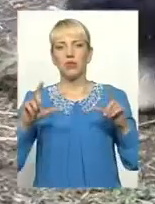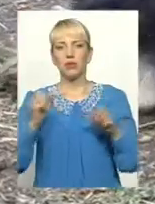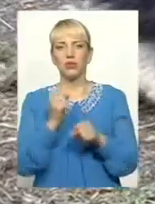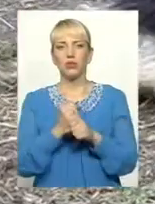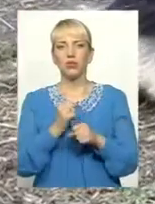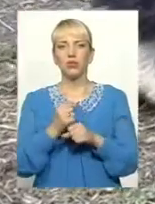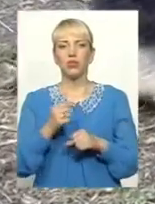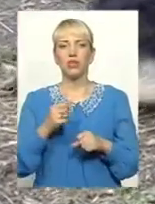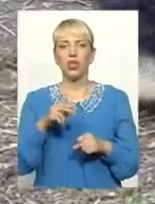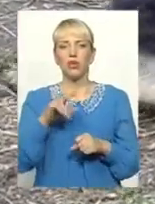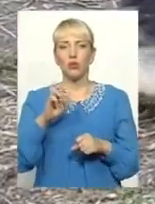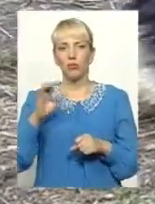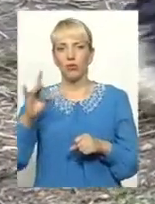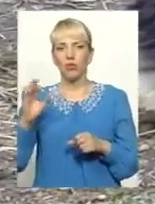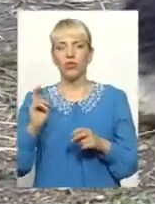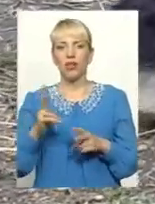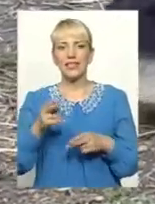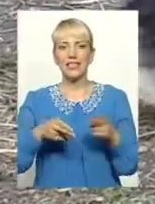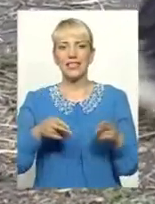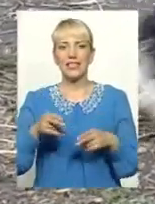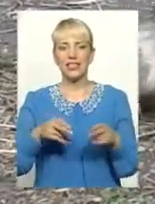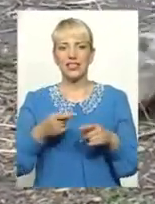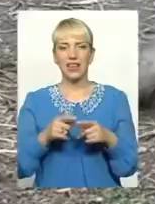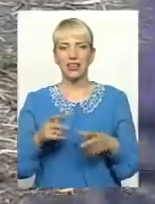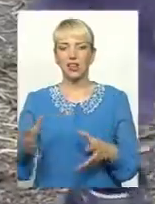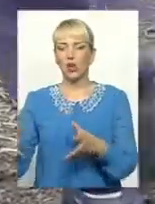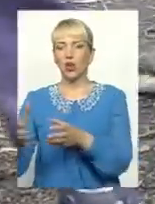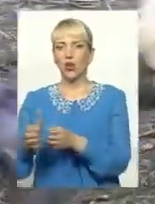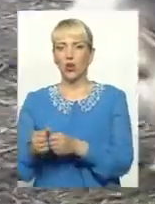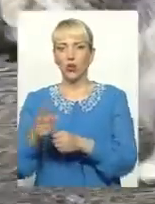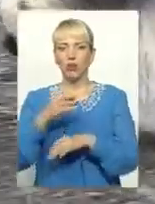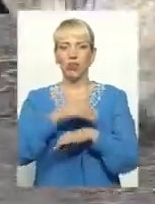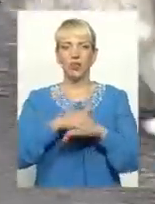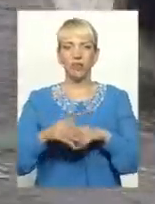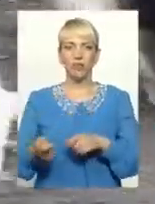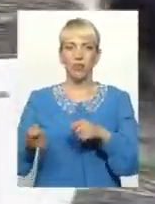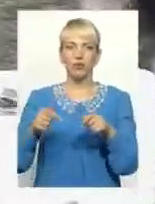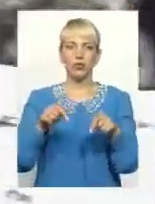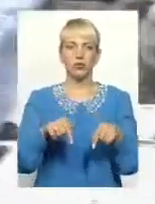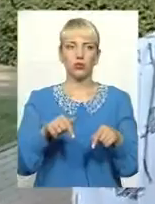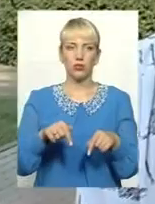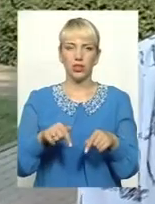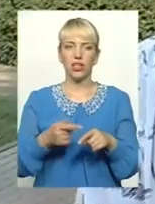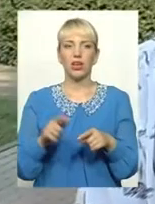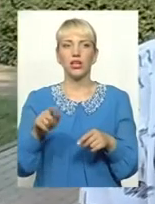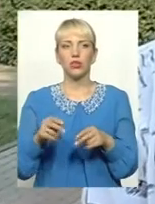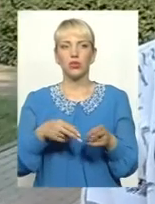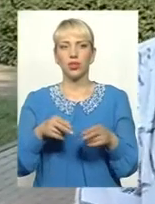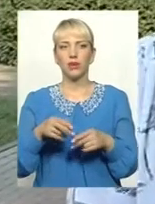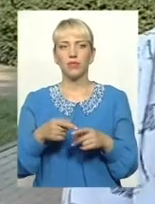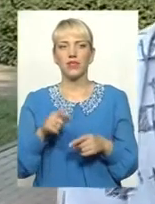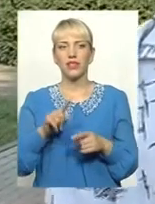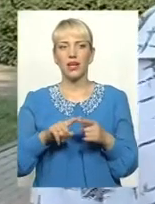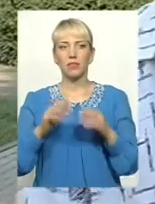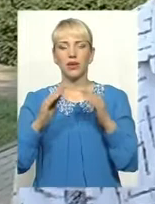стерилізатор. Тварин виловлюють на вулиці, стерилізують у ветлікарні, а згодом привозять сюди до моменту їх одужання. Притулок «Добро»